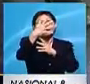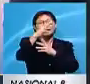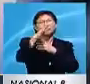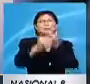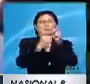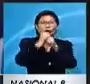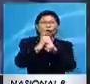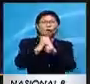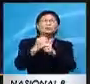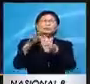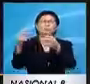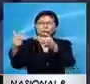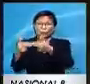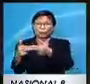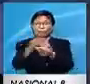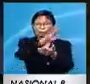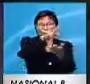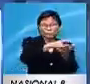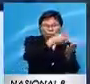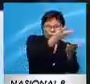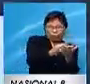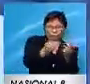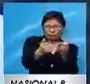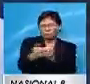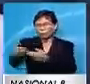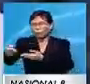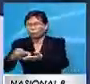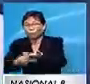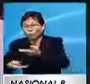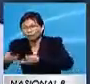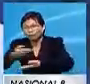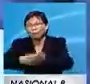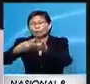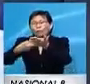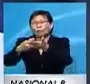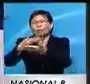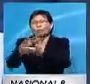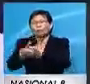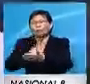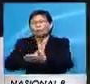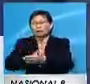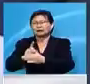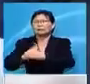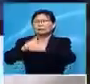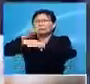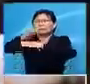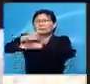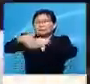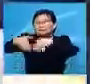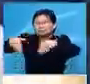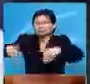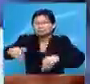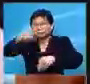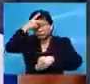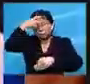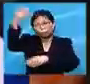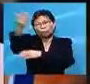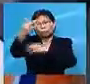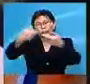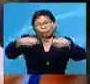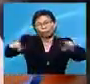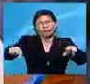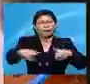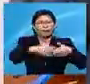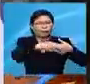peningkatan kesaling hubungan antara pusat kewangan dan urus niaga kewangan Islam rentas sempadan. Datuk Muhammad Ibrahim berucap pada